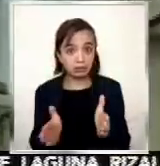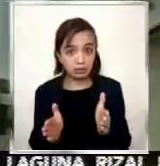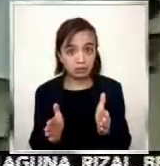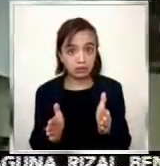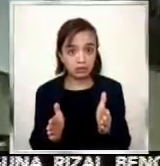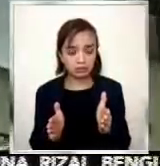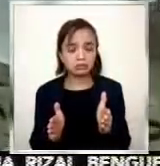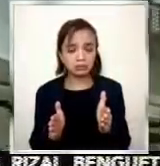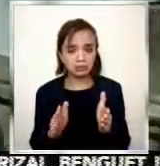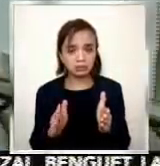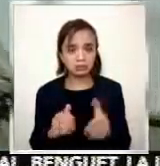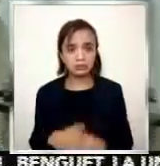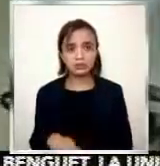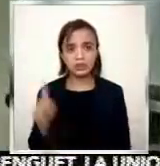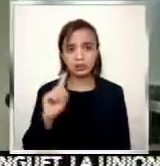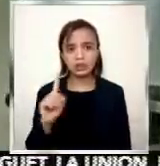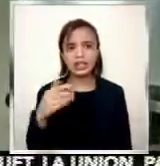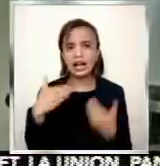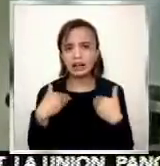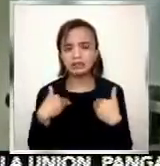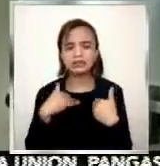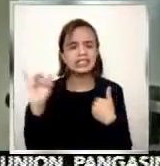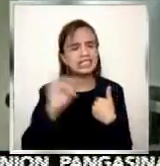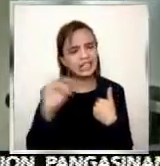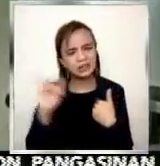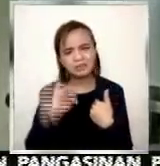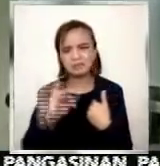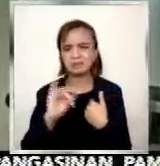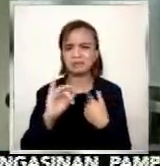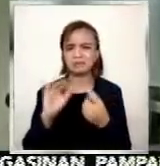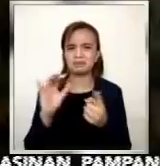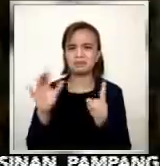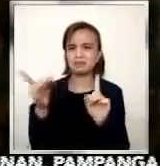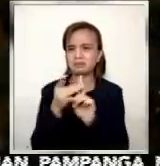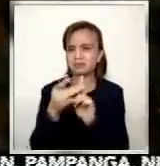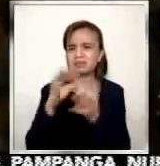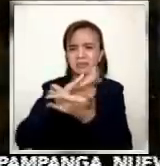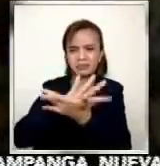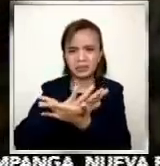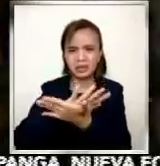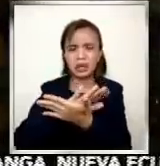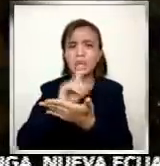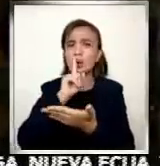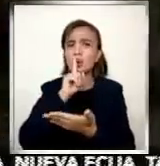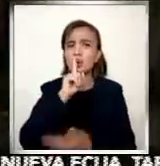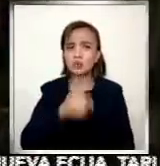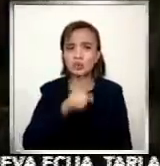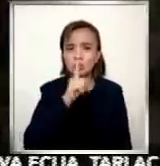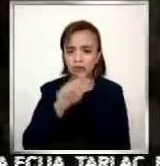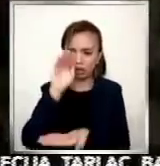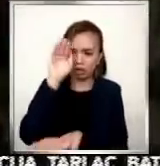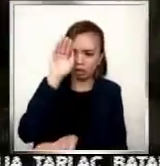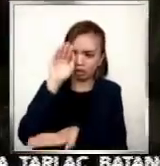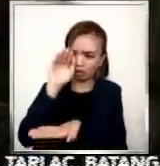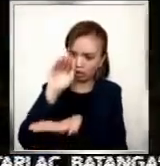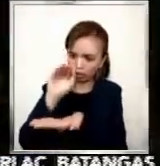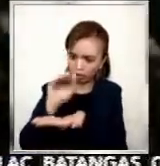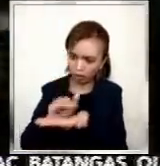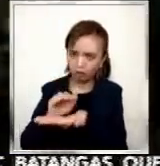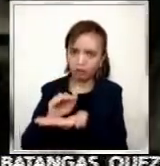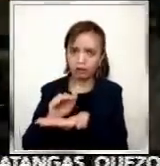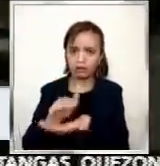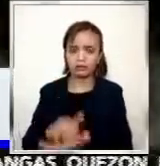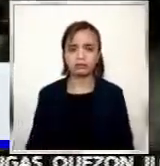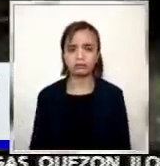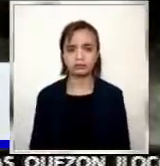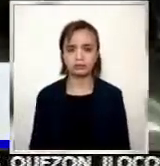Na may mga infection din, may naku-COVID din eh. In effect, ano yun? Nare-reduce yung number of deaths ng hospital. Ayon